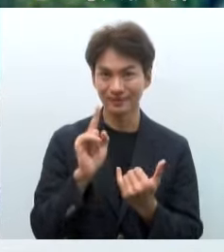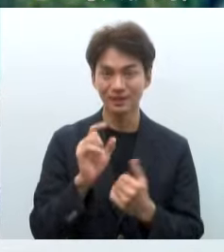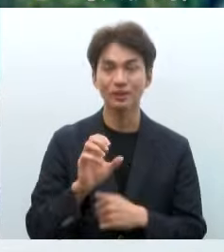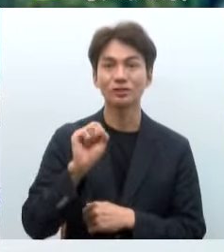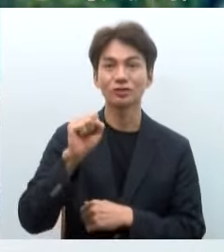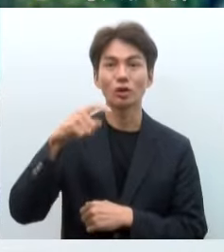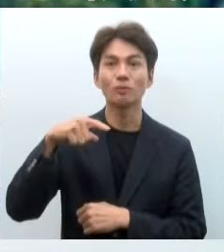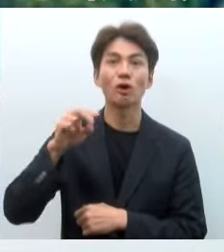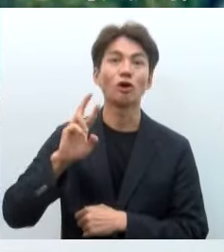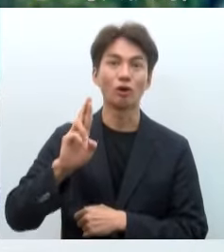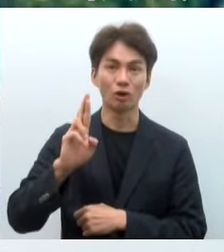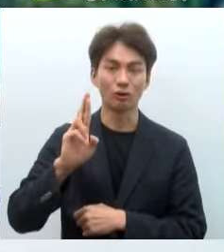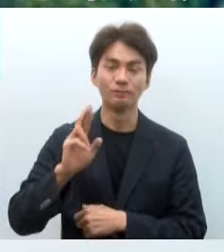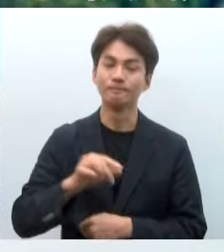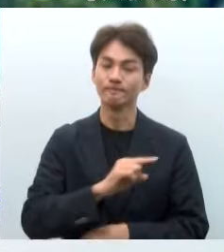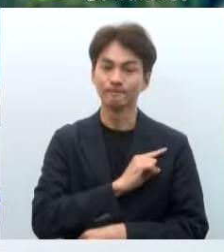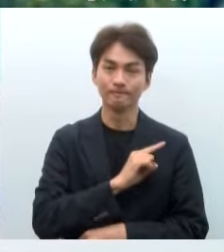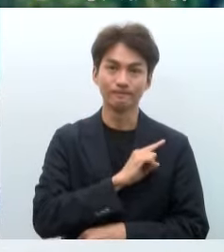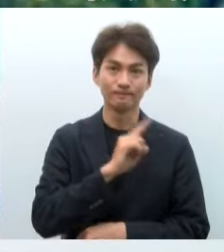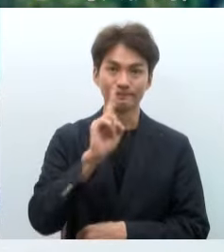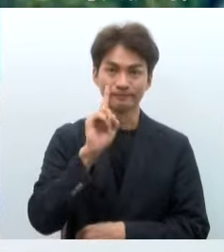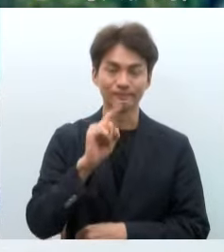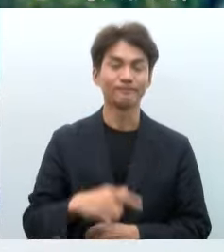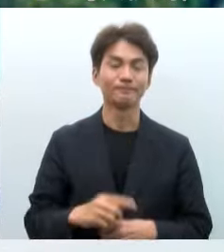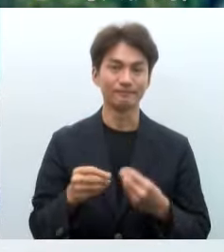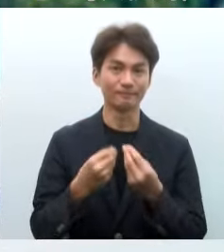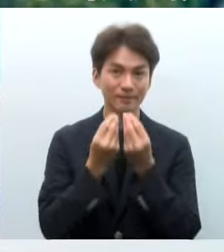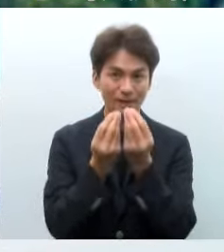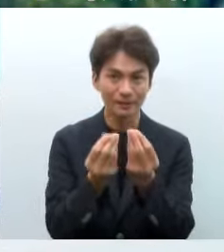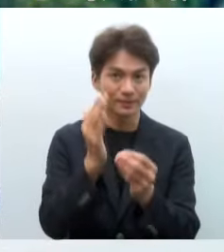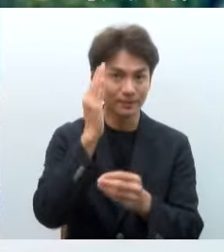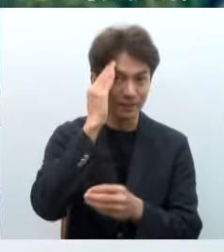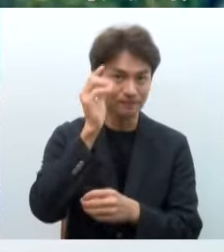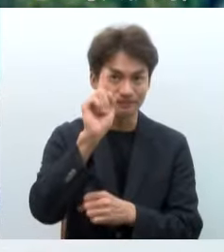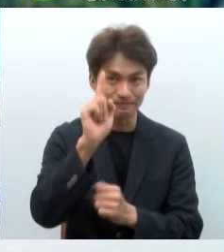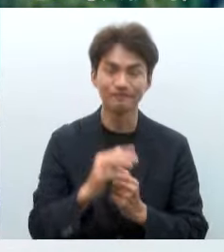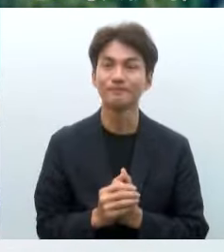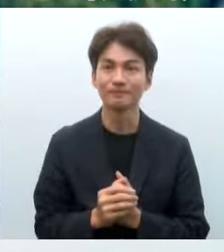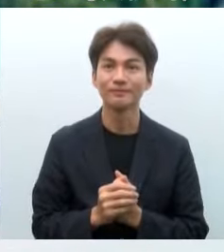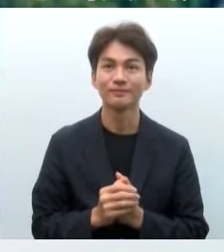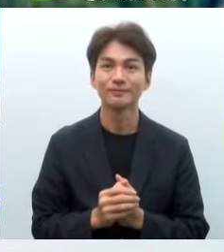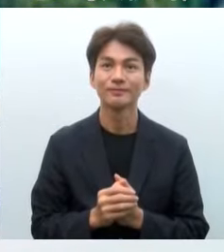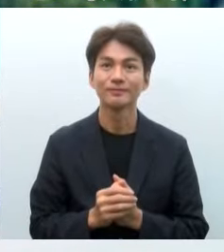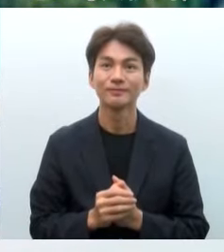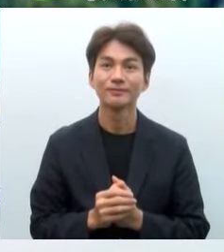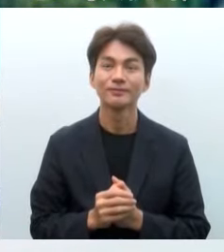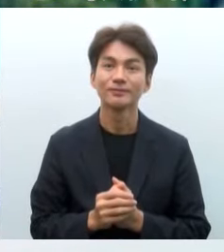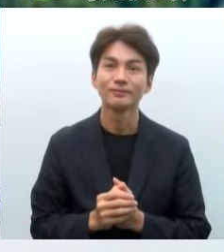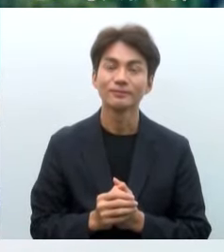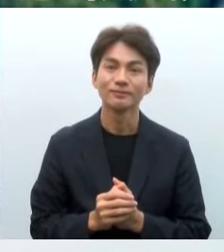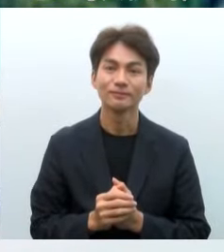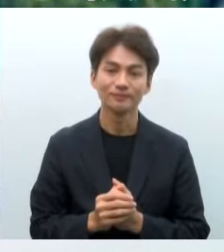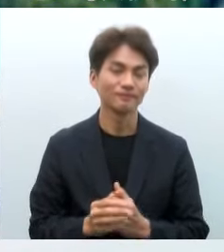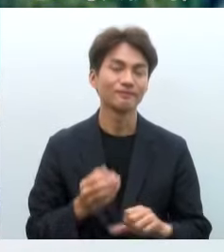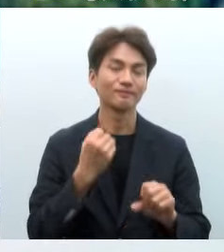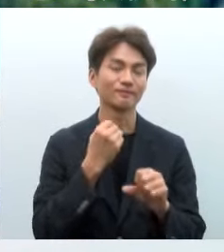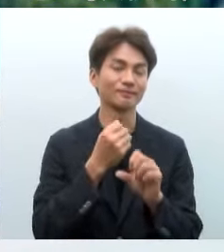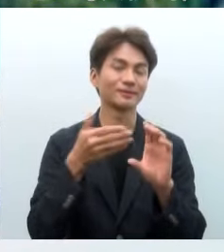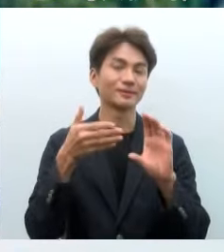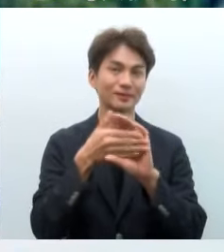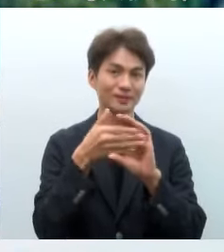ครับเรื่องแรกที่จะแจ้งก็คือว่า ก่อนที่ไปตามสไลด์นะครับระ